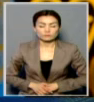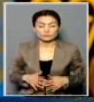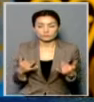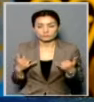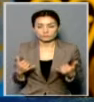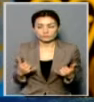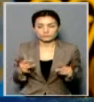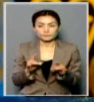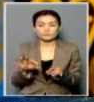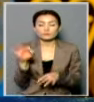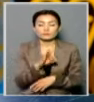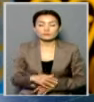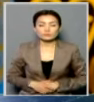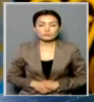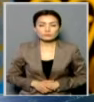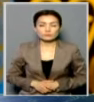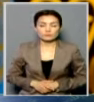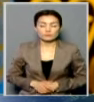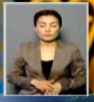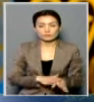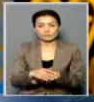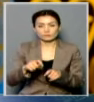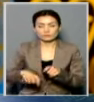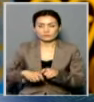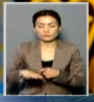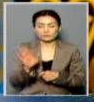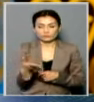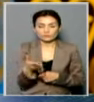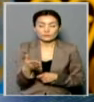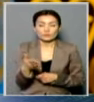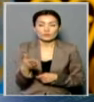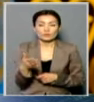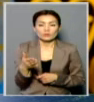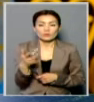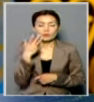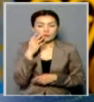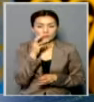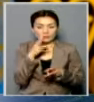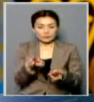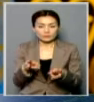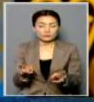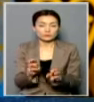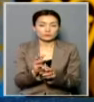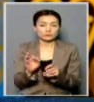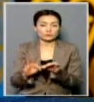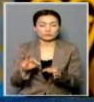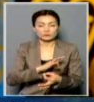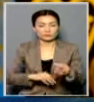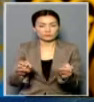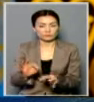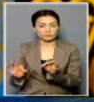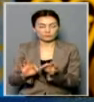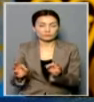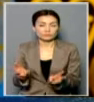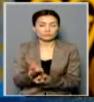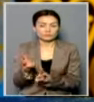мы говорим то что помощью прорабатывали вопрос то есть там стоит печь который сжигает данные нефти нефти отходы